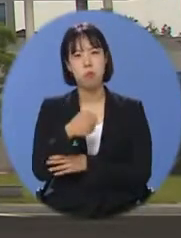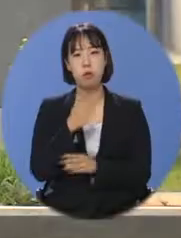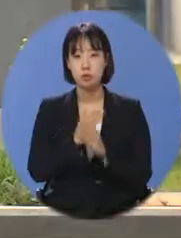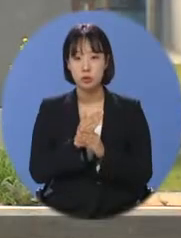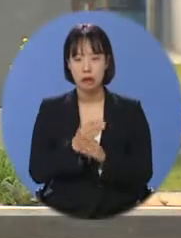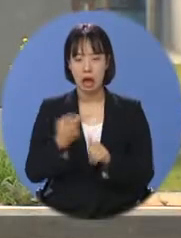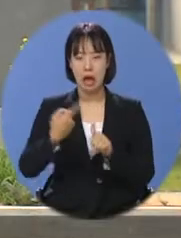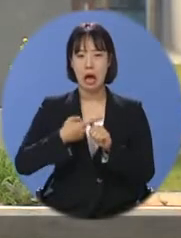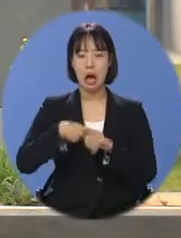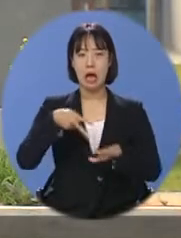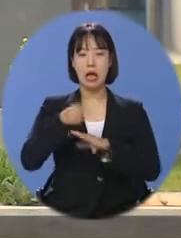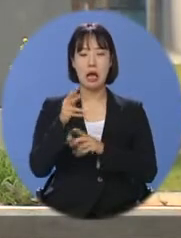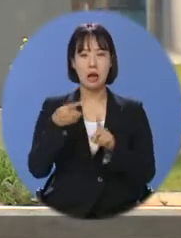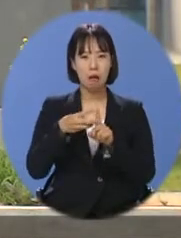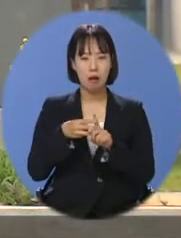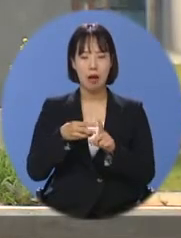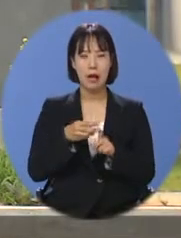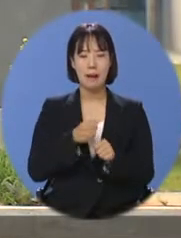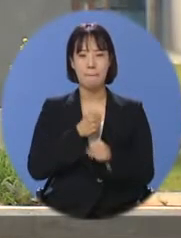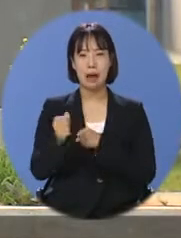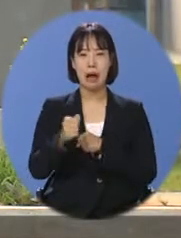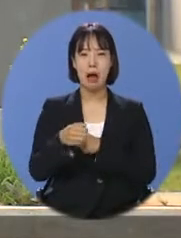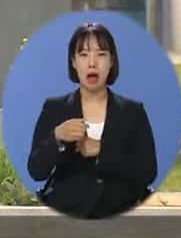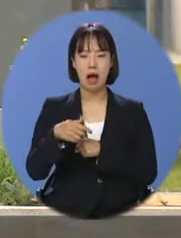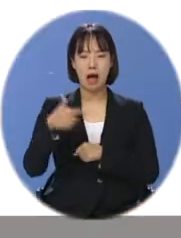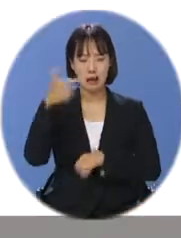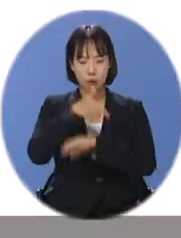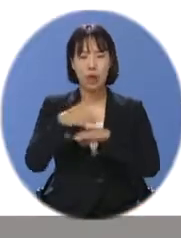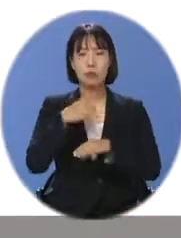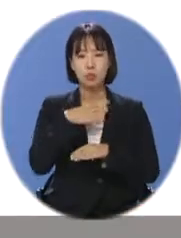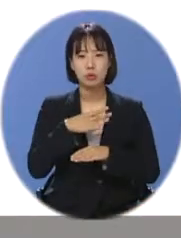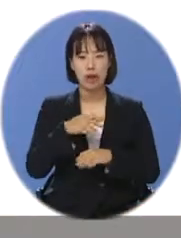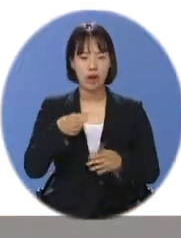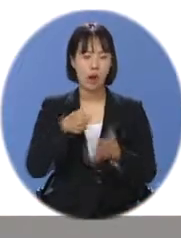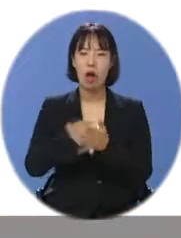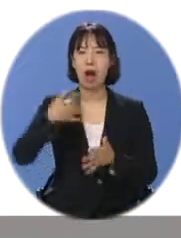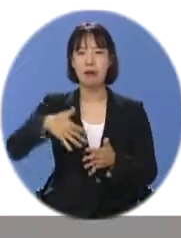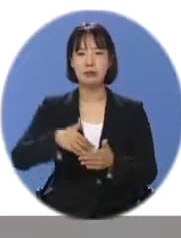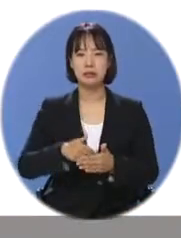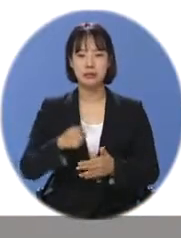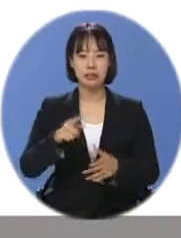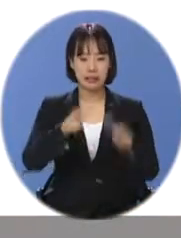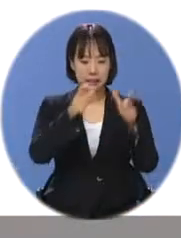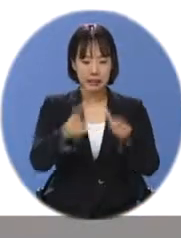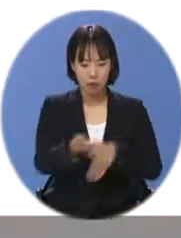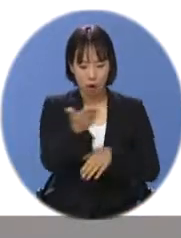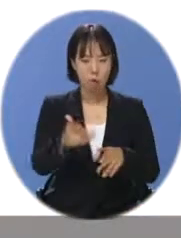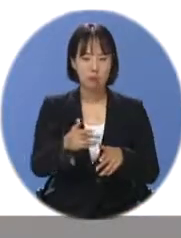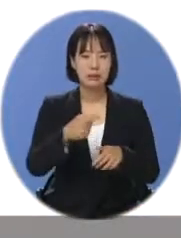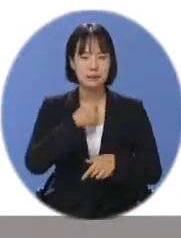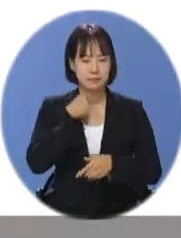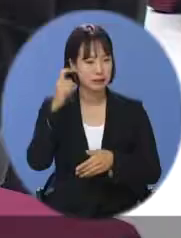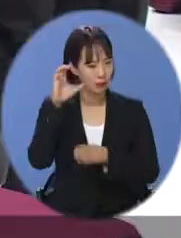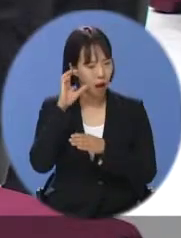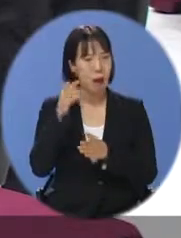신안군은 아직은 기획 단계 수준으로 정해진 부분이 없다며 주민 의견을 반영해 제작 여부를 결정하겠다고